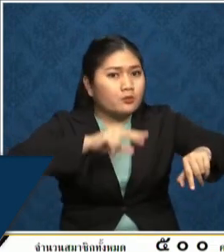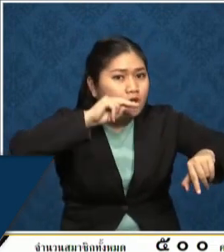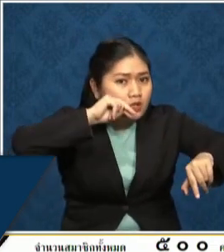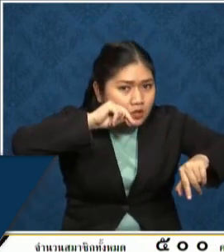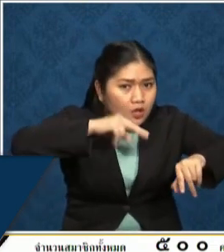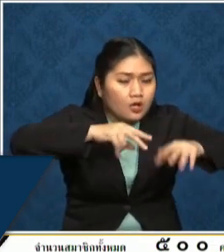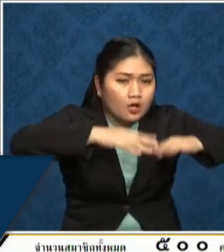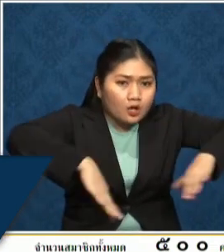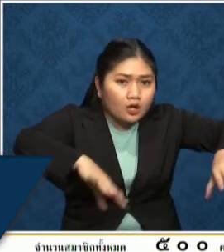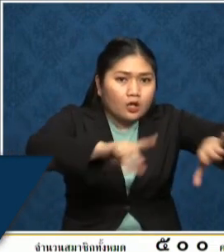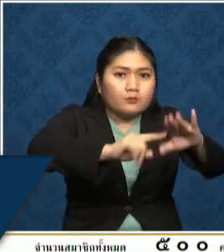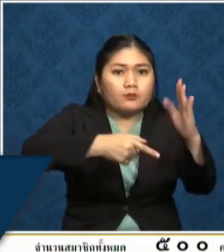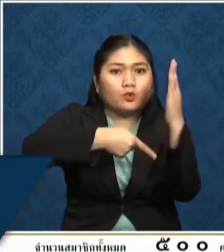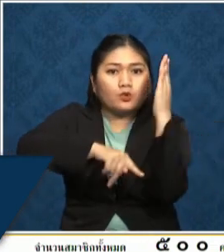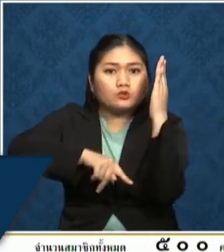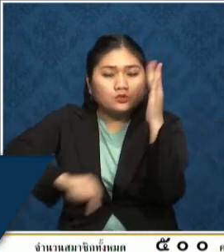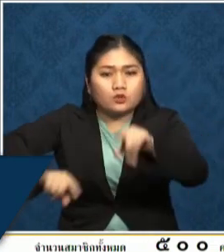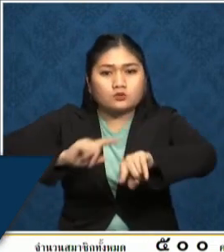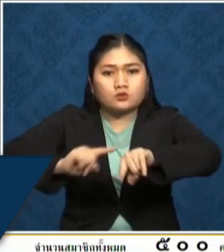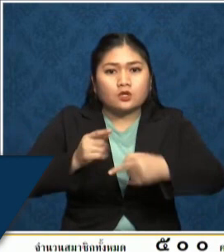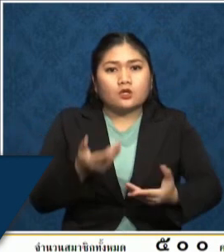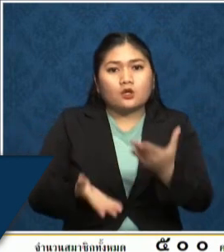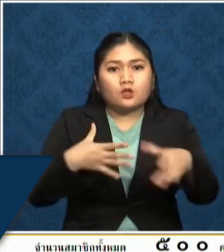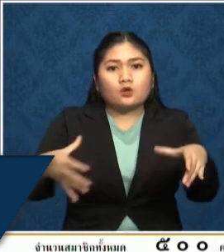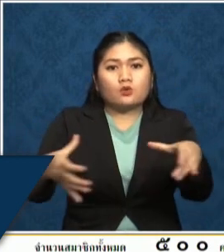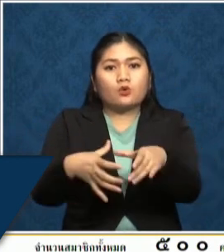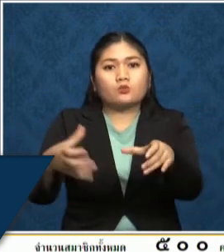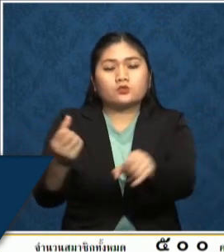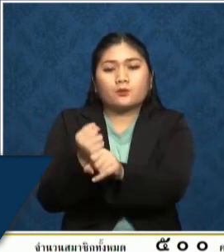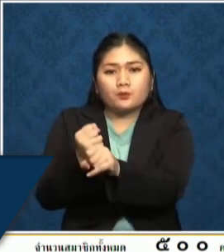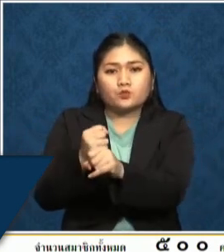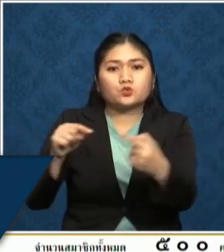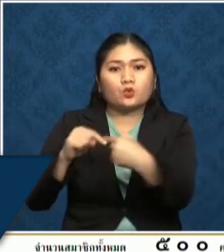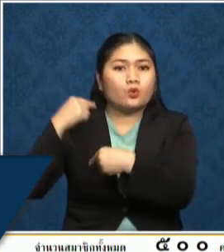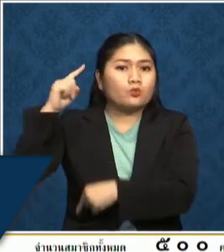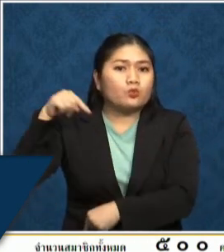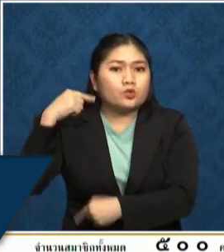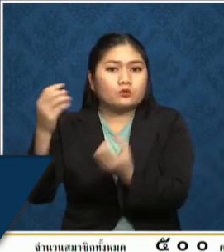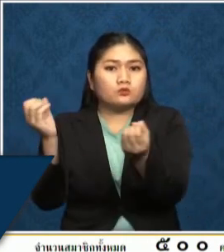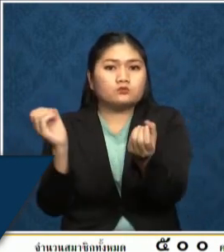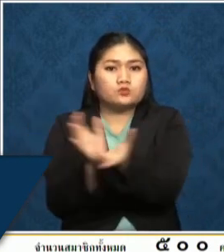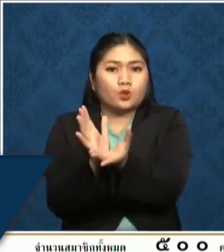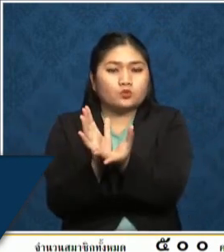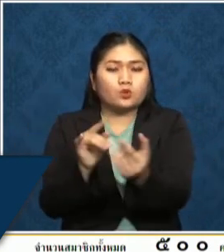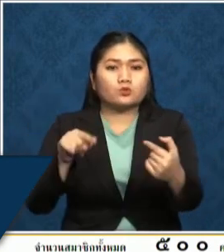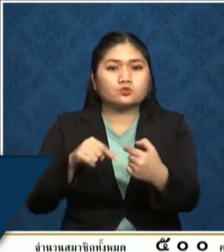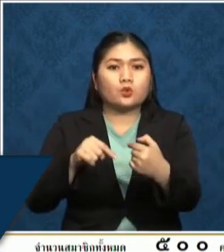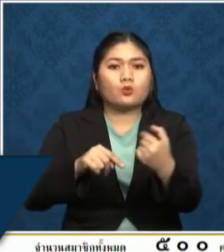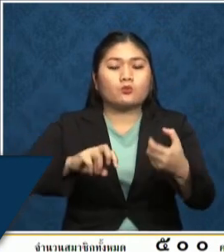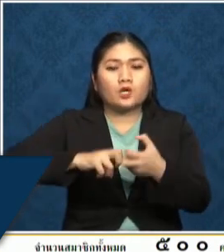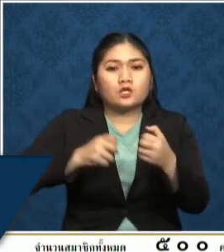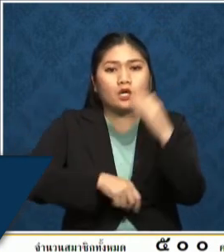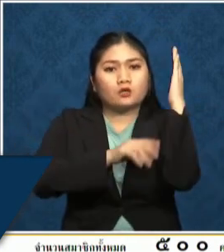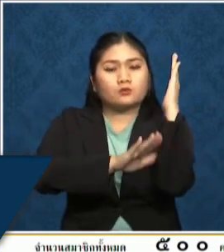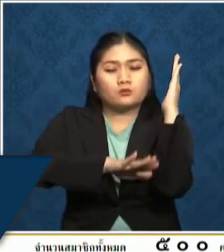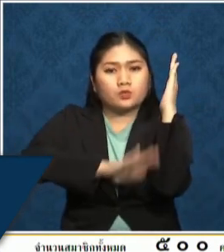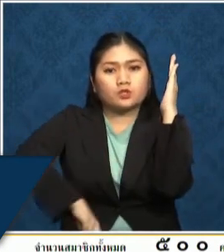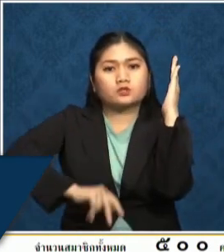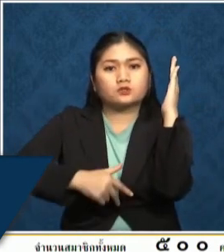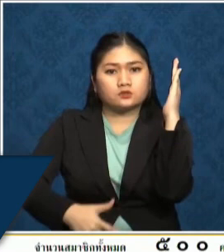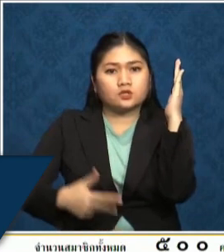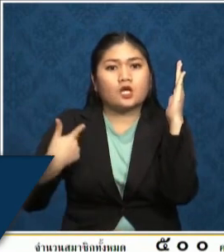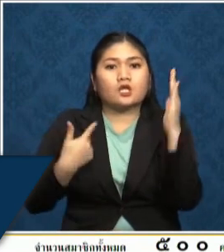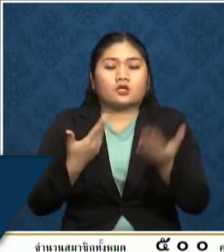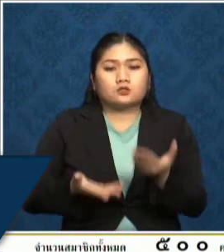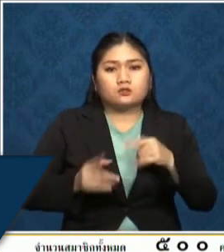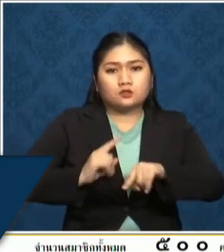นี ปากแมน้ วางนาราบางกล่มทำประเด็นเรื่องของผู้หญิงที่ได้รบผลกระทบจากปัหาจหดชัยแนภาคใต้เช่นกลมด้